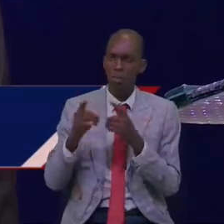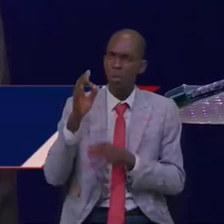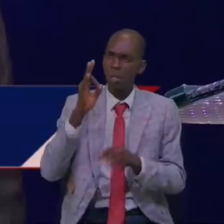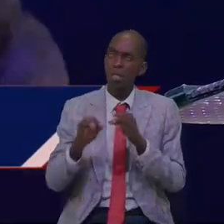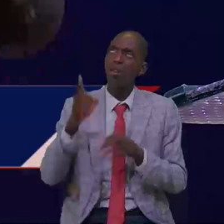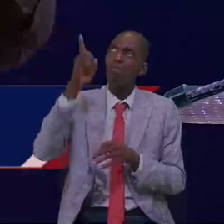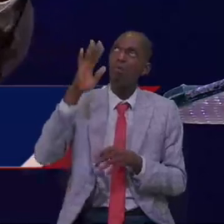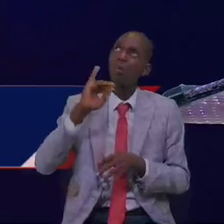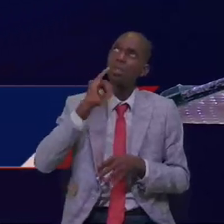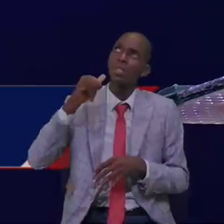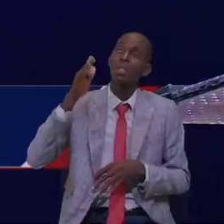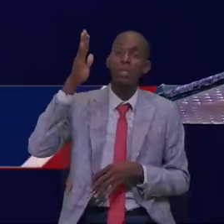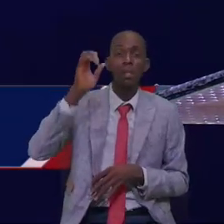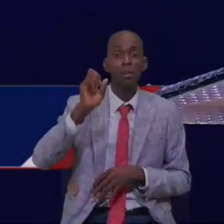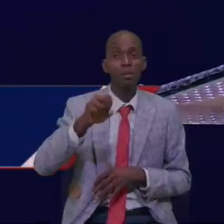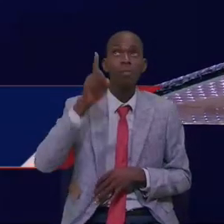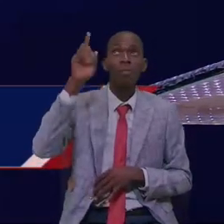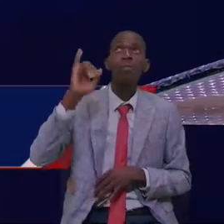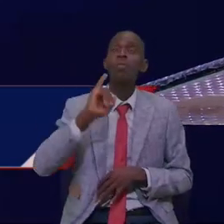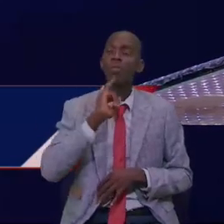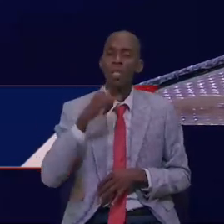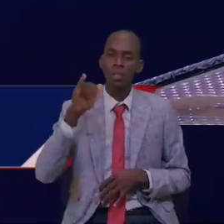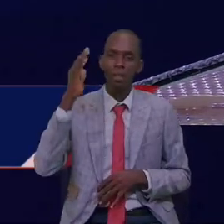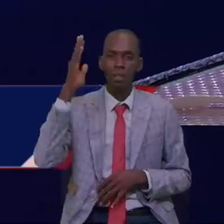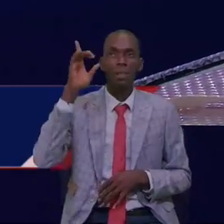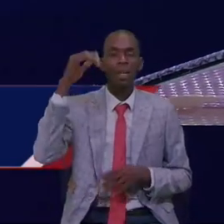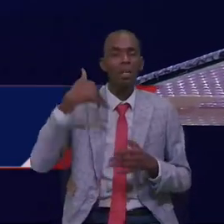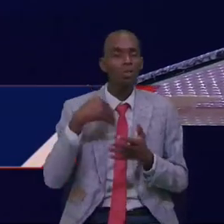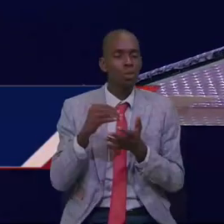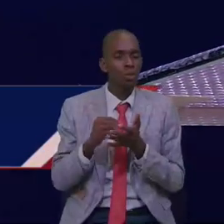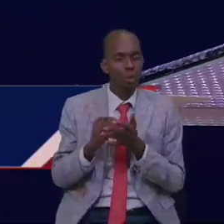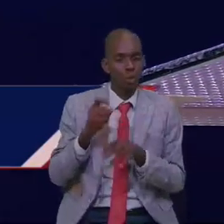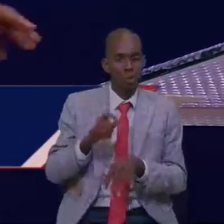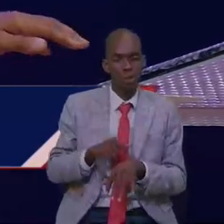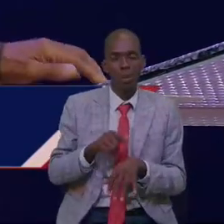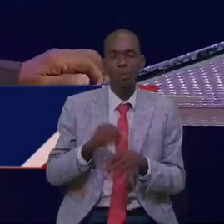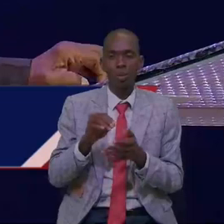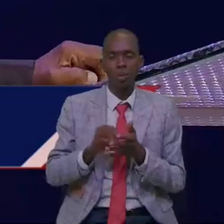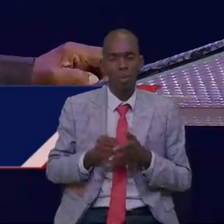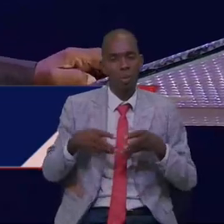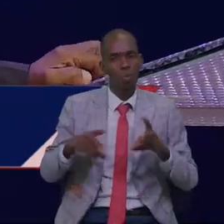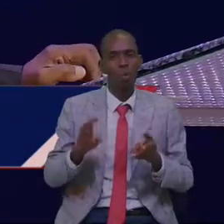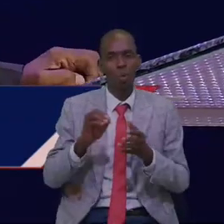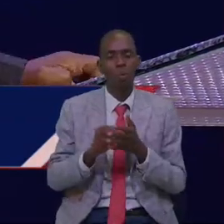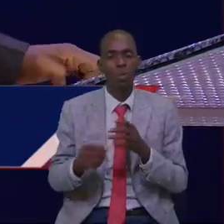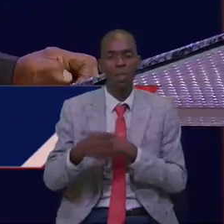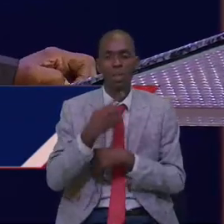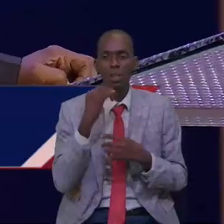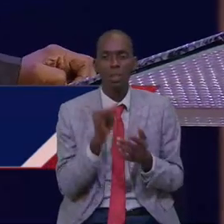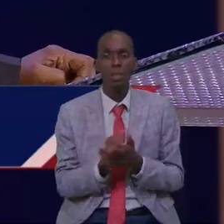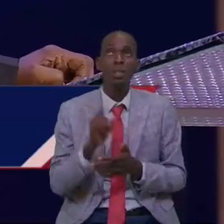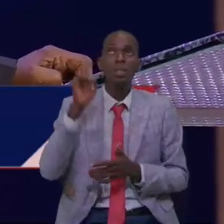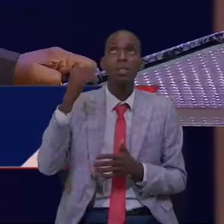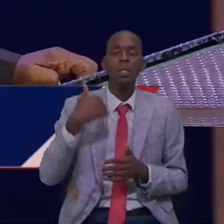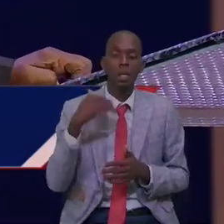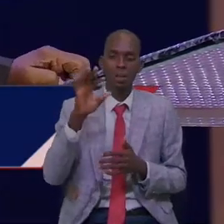Oui, il est vivant. Il a son jour. Et il a désigné un jour. Il a fixé un jour. Parce